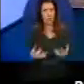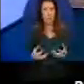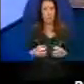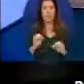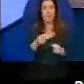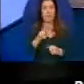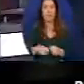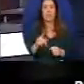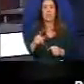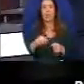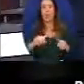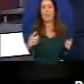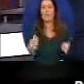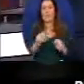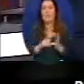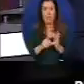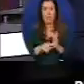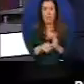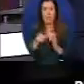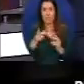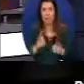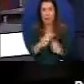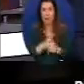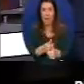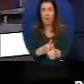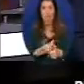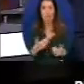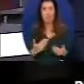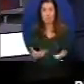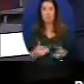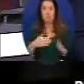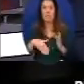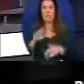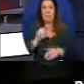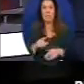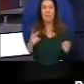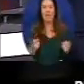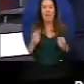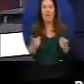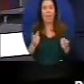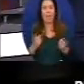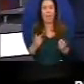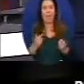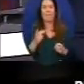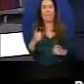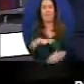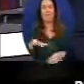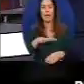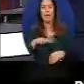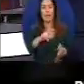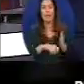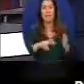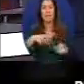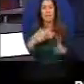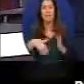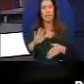ובאמצעים ממוכנים טכנולוגיים, ככה ייטב. ככל שתקל על האוכלוסייה, ככל שתהפוך את מערכת המס לשקופה יותר, פשוטה יותר, ידידותית